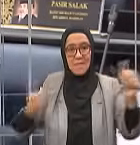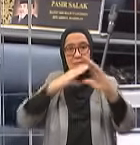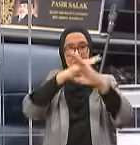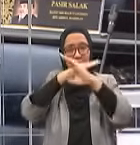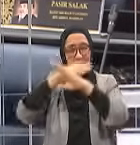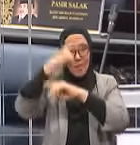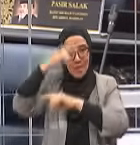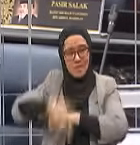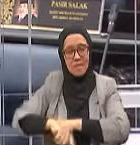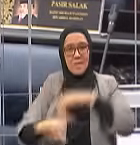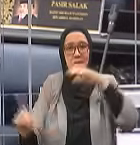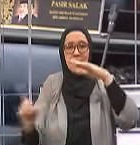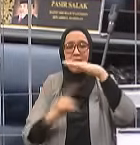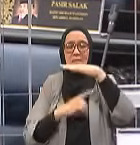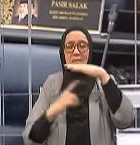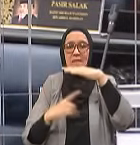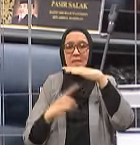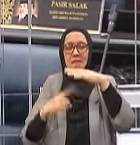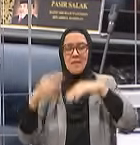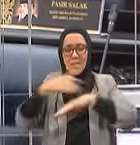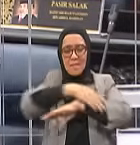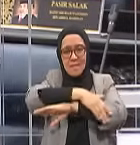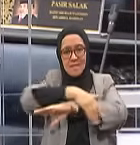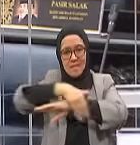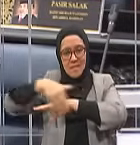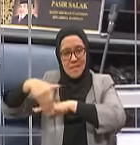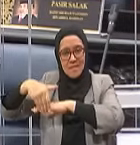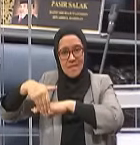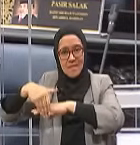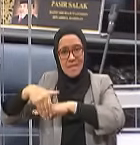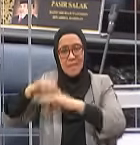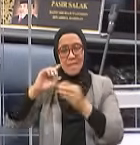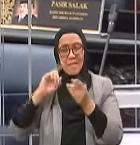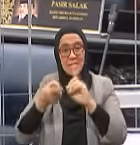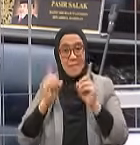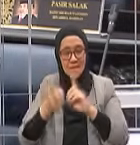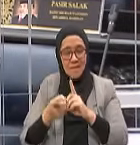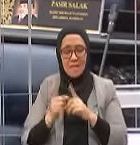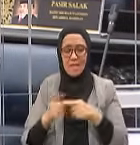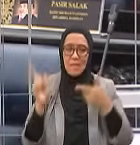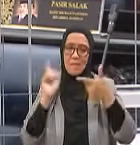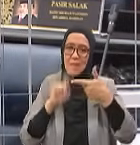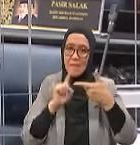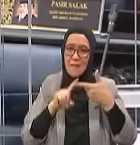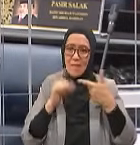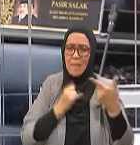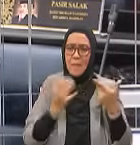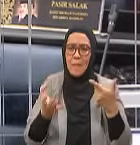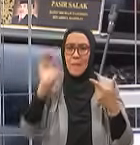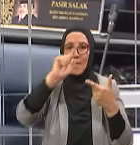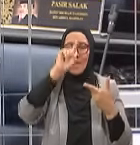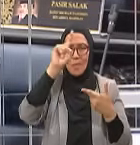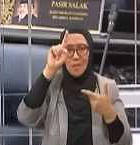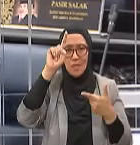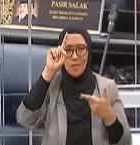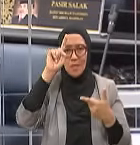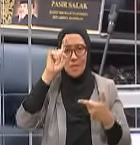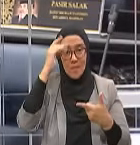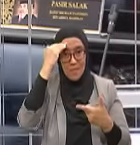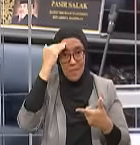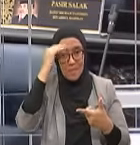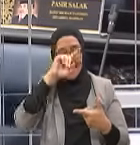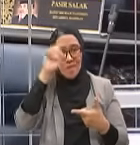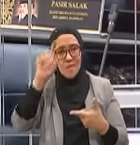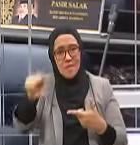dan ke izin atau ini Bertuah saat satu lagi soal dan saya ingin tahu langkah strategi ke Kementerian untuk